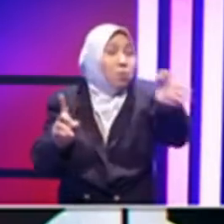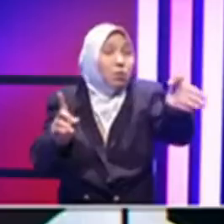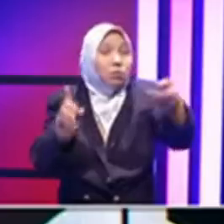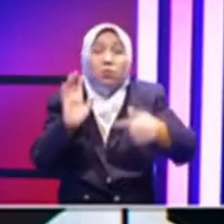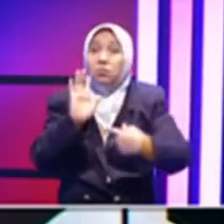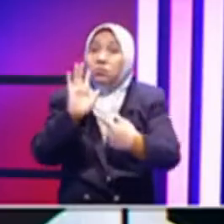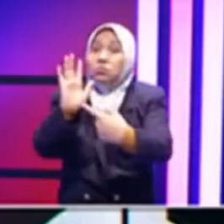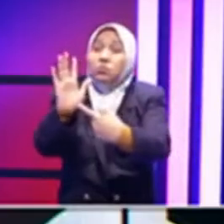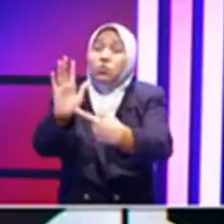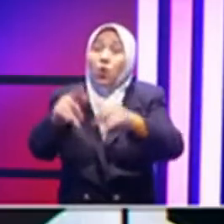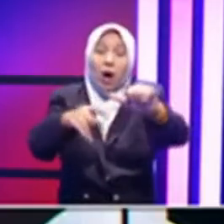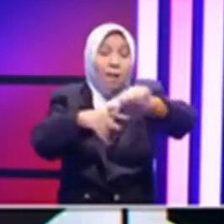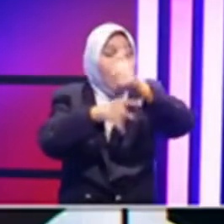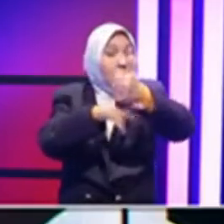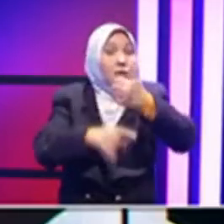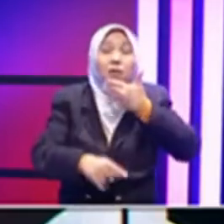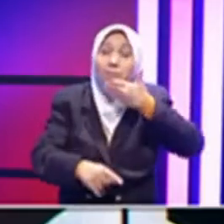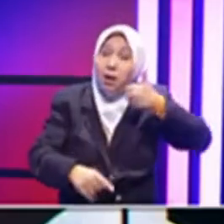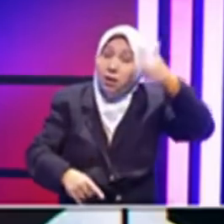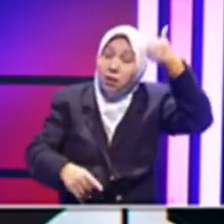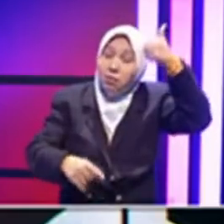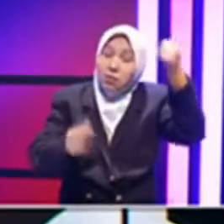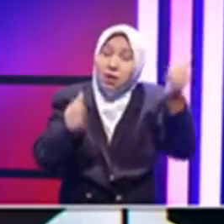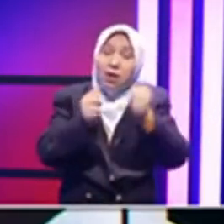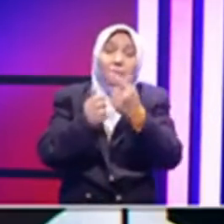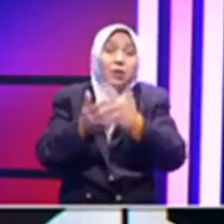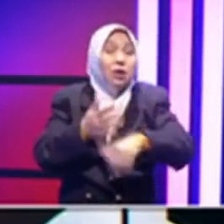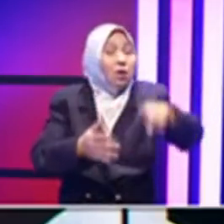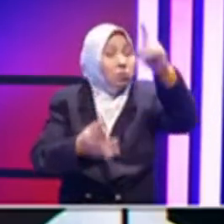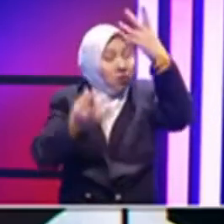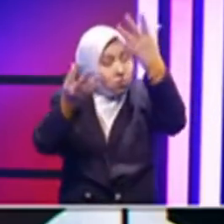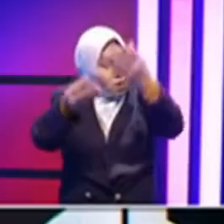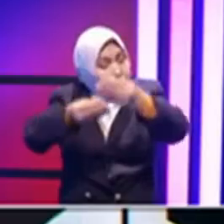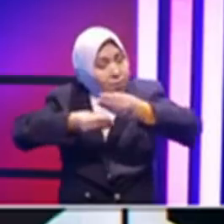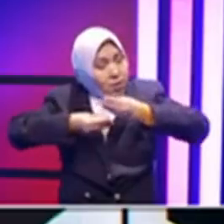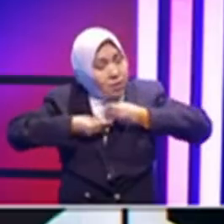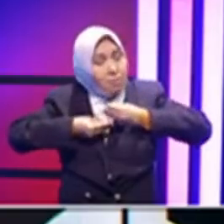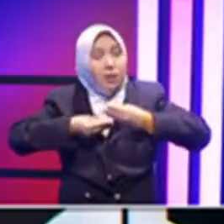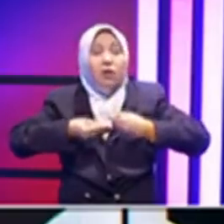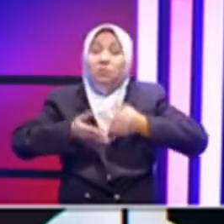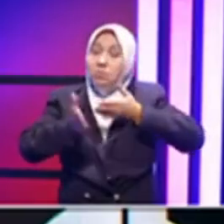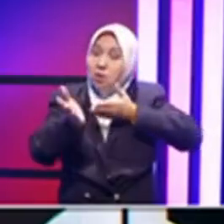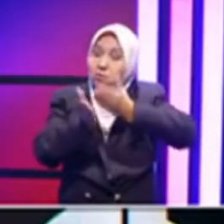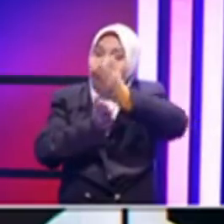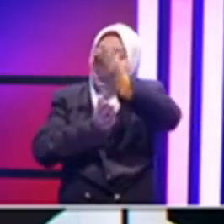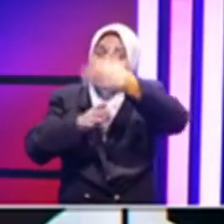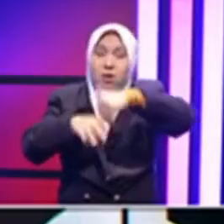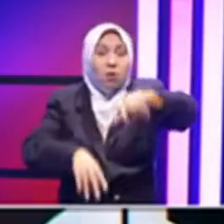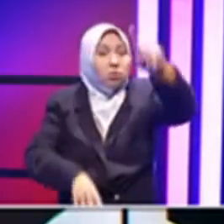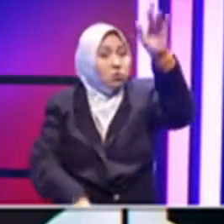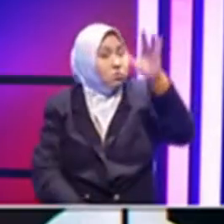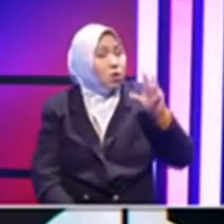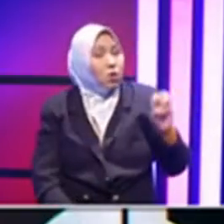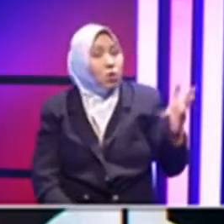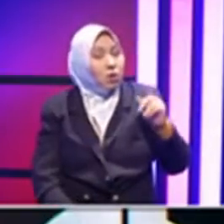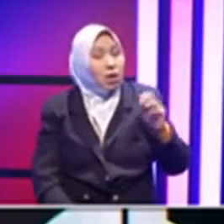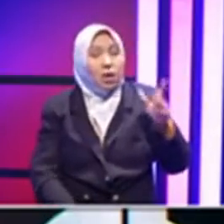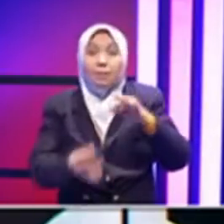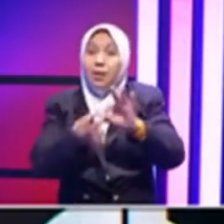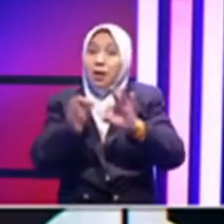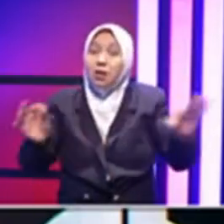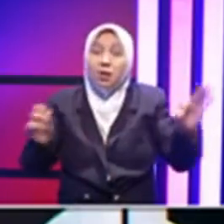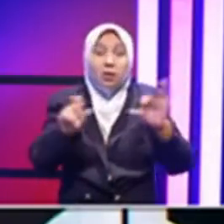mempersembahkan amal yang terbaik, ya, dengan apa yang Allah telah berikan kepada kita menuju kepada Allah Subhanahu Wa Taala. Jadi pada ayat yang